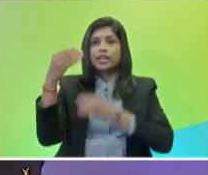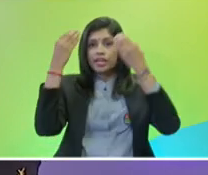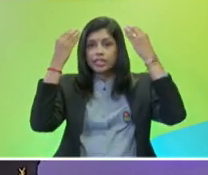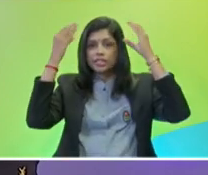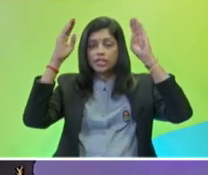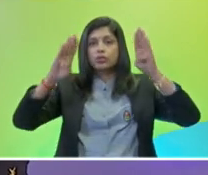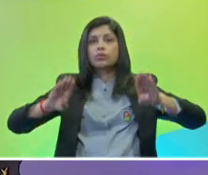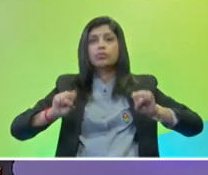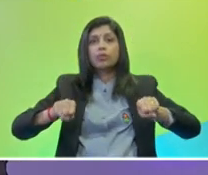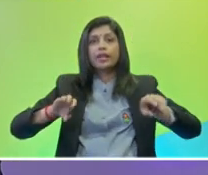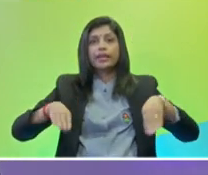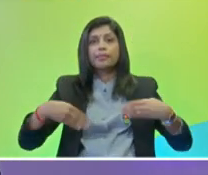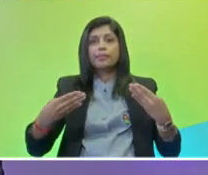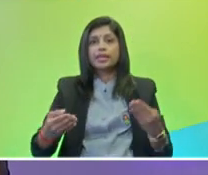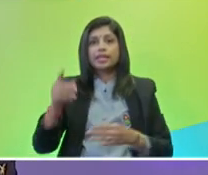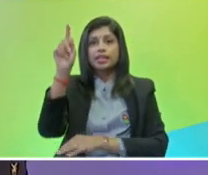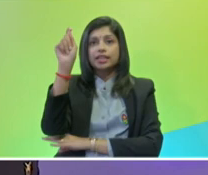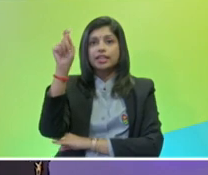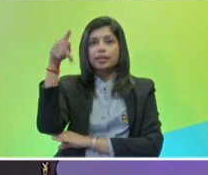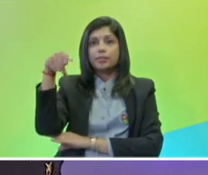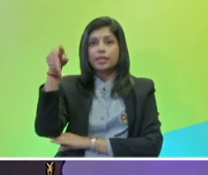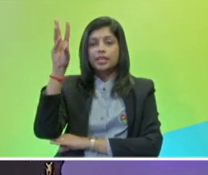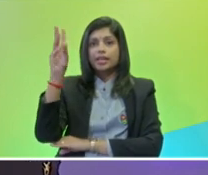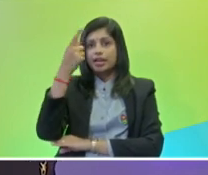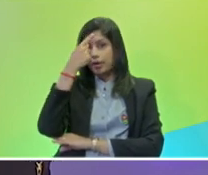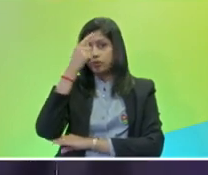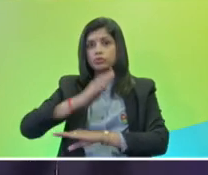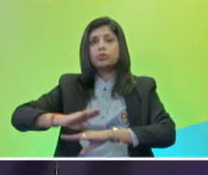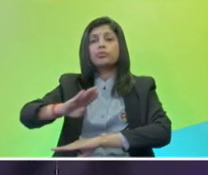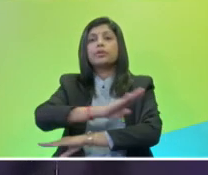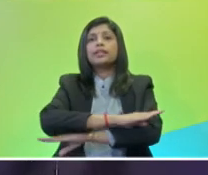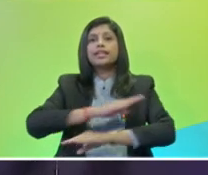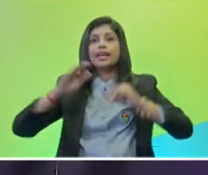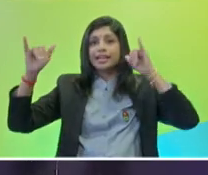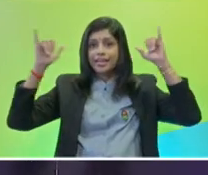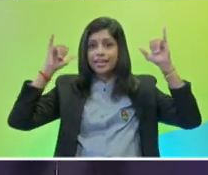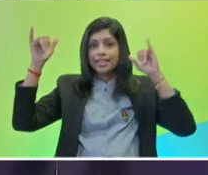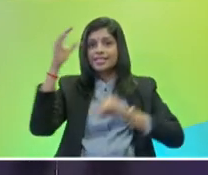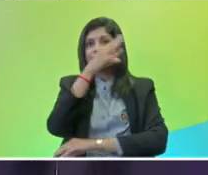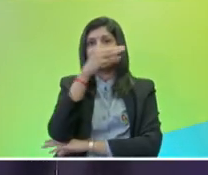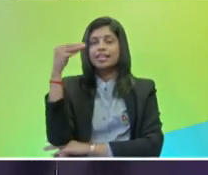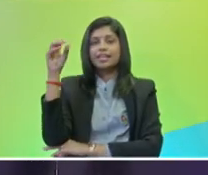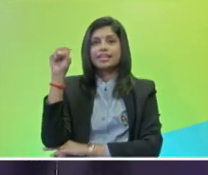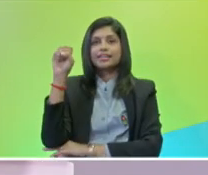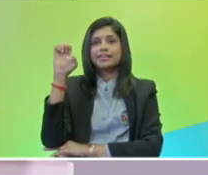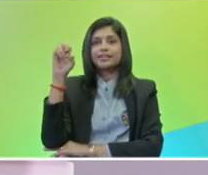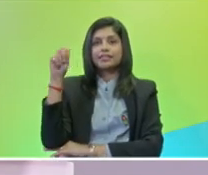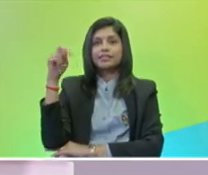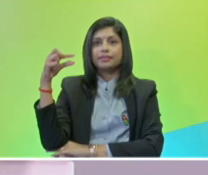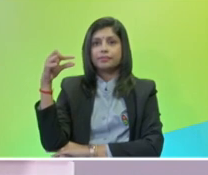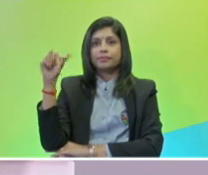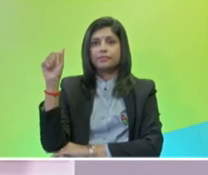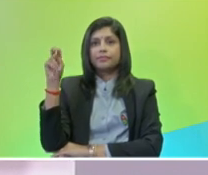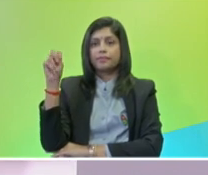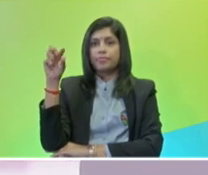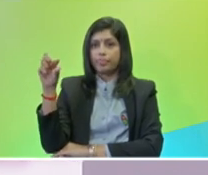dan kesenggangan Oke dekat sini ini adalah activity rancang dan buat yang tadi